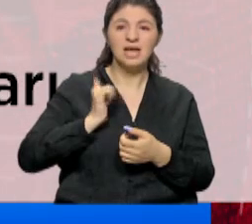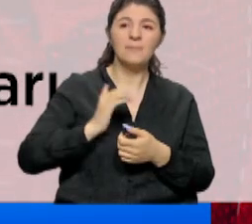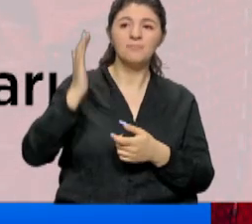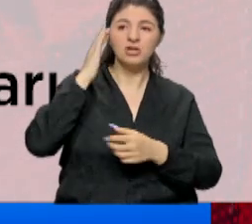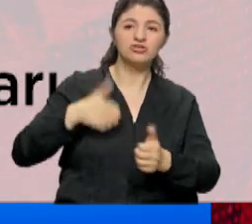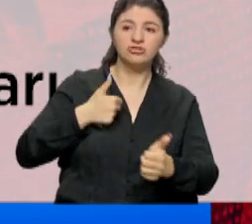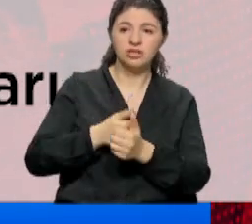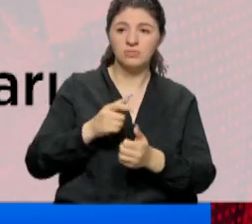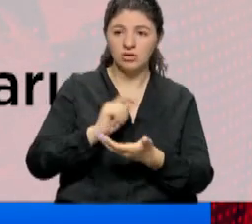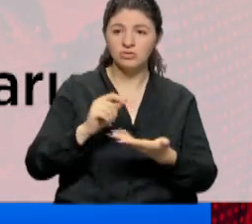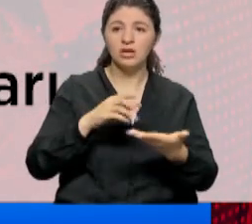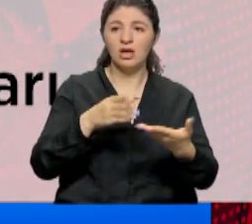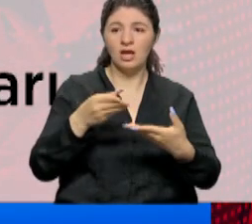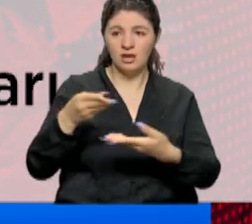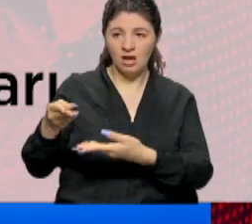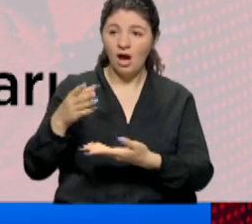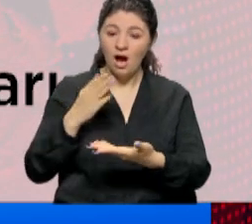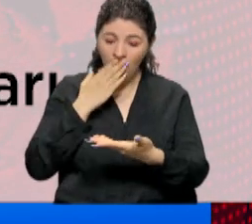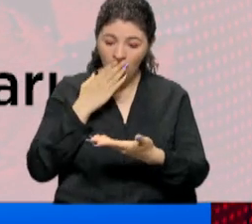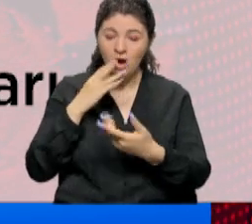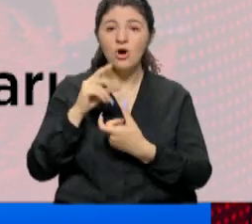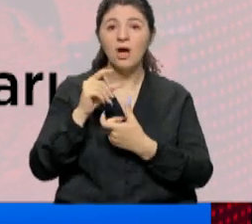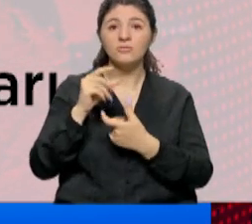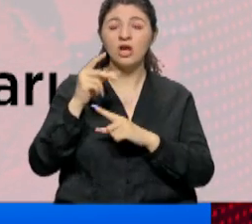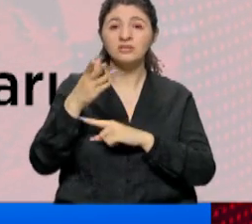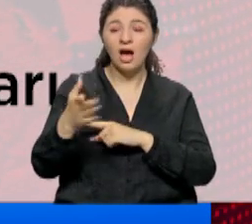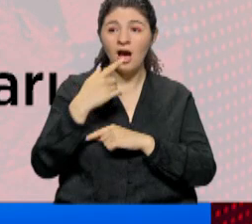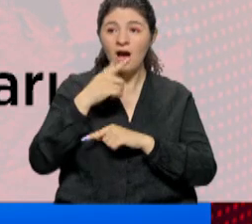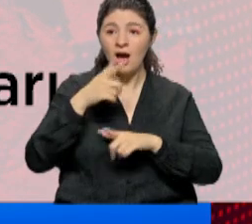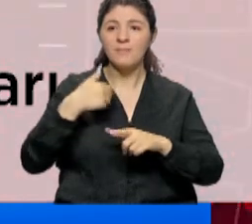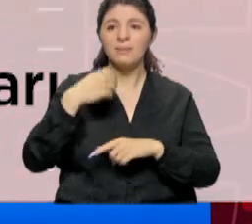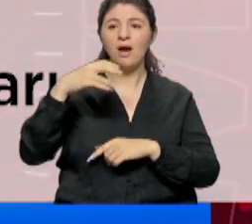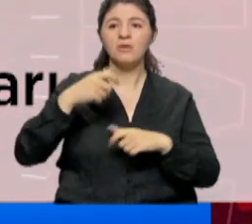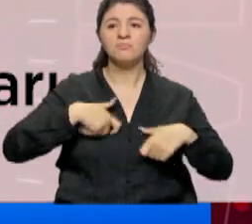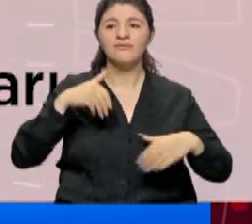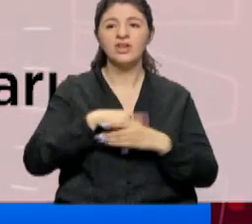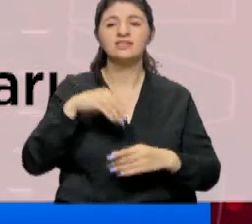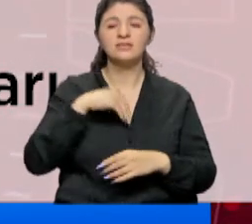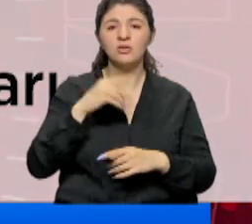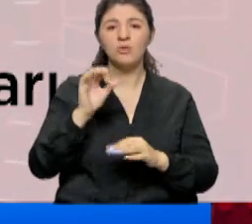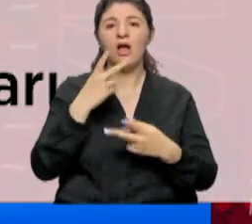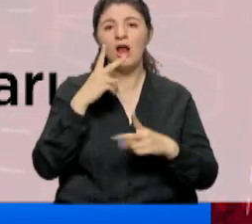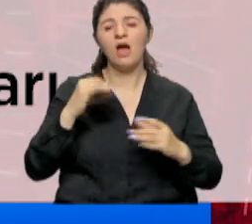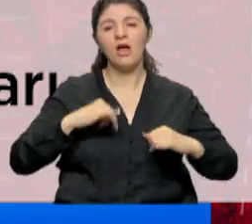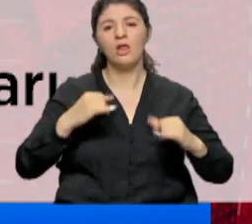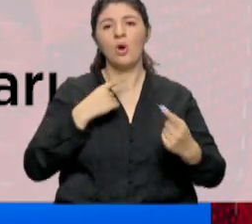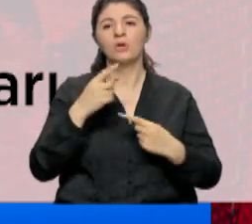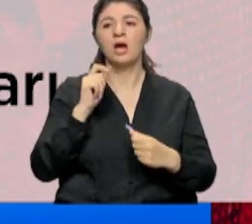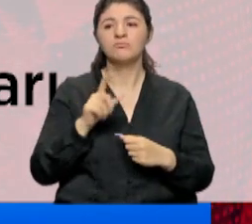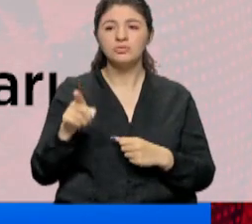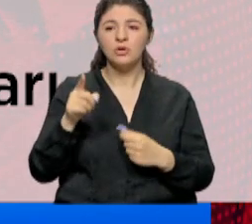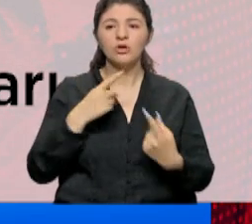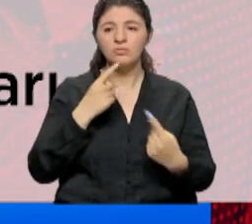de kartımı ona verdim eline Ağzına götürerek a Ümit Özdağ diye bağırdı beni bir Ak Parti milletvekili zannederek bu kadar açık